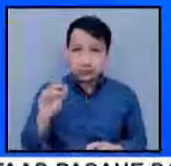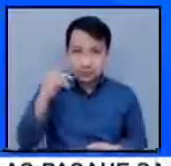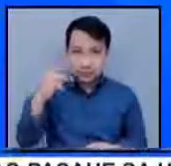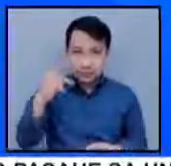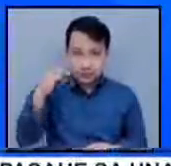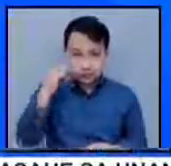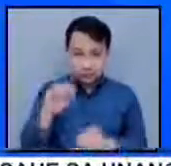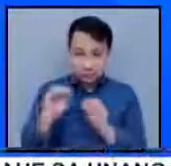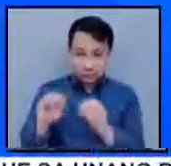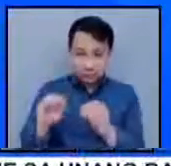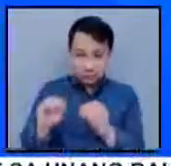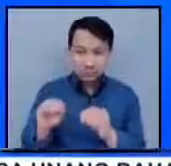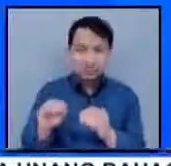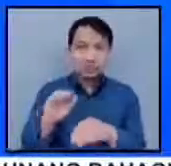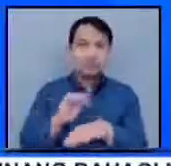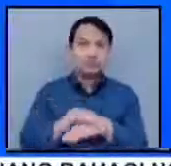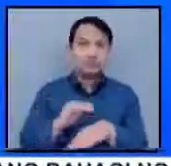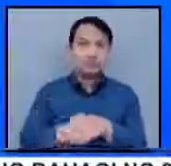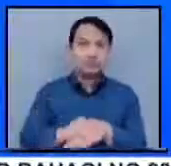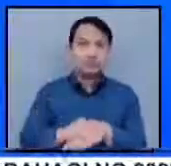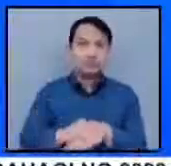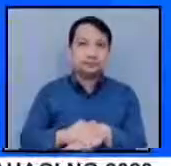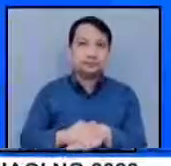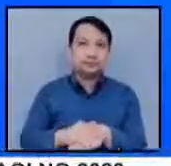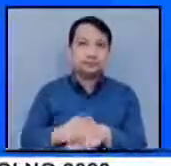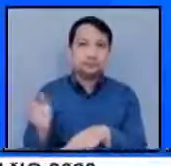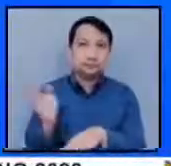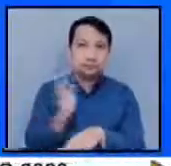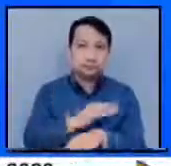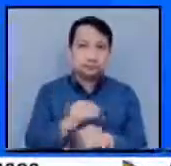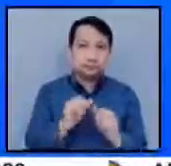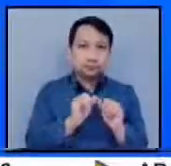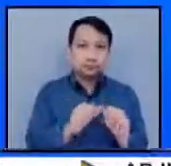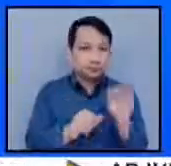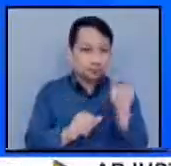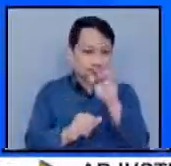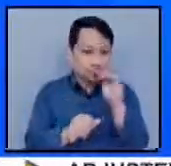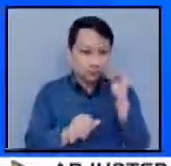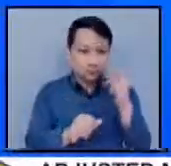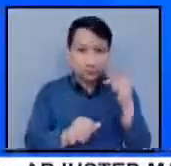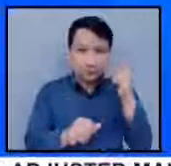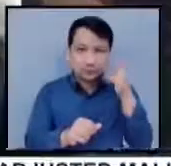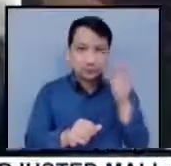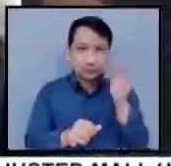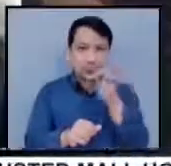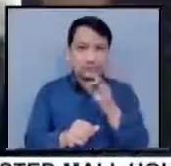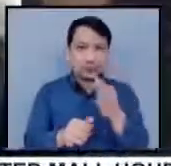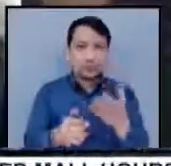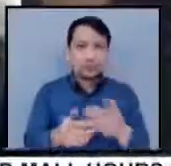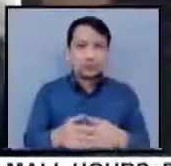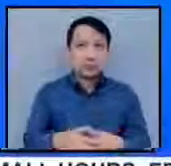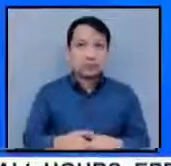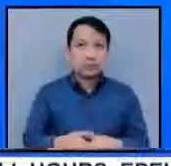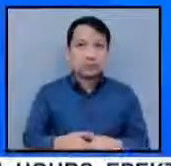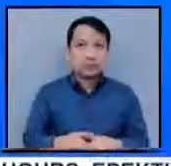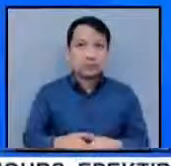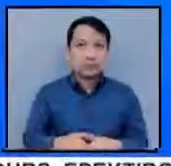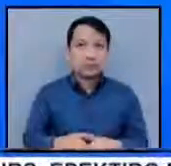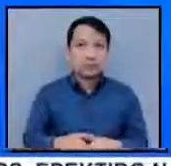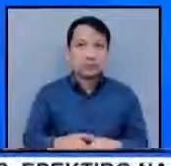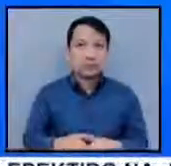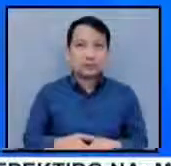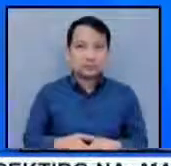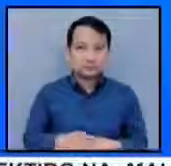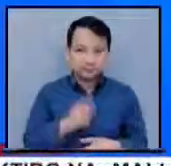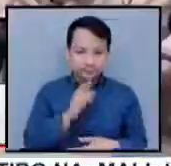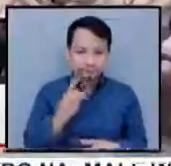ninyo. Baka yung iba, gusto nyo buwi na, turuan nyo rin yung mga politiko doon sa Pilipino, sa Pilipinas. Ipinangako ng Pangulo